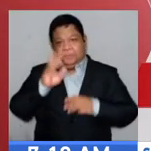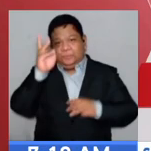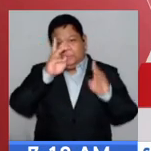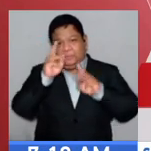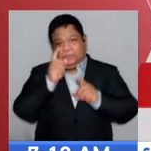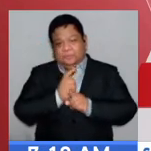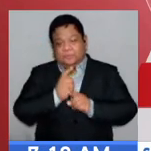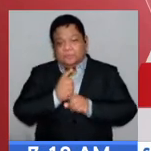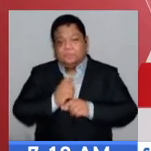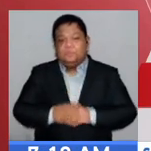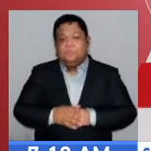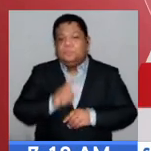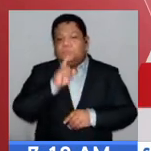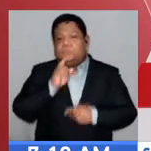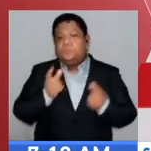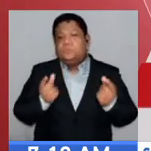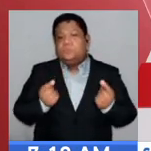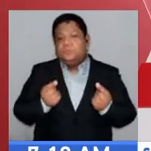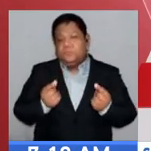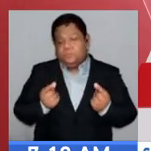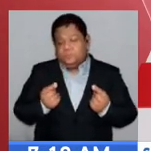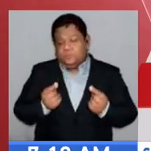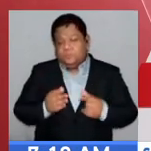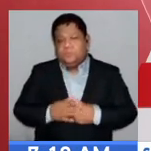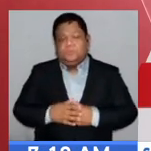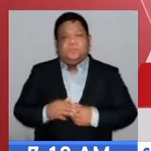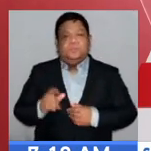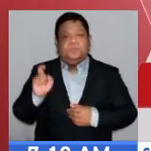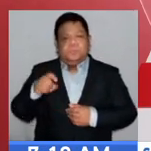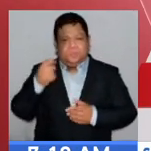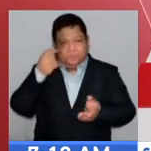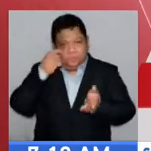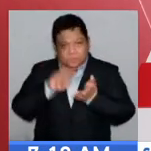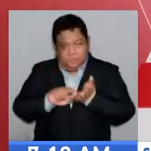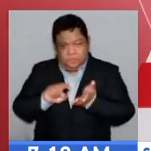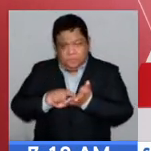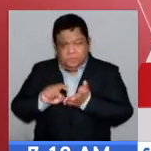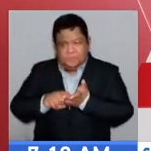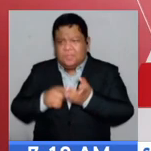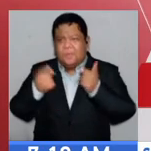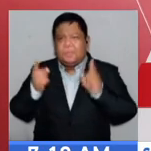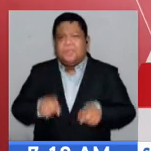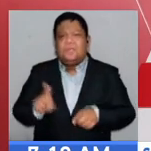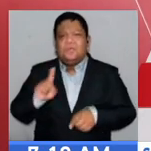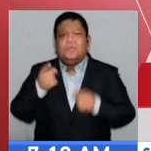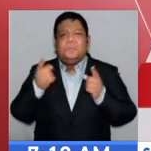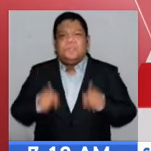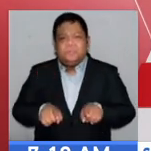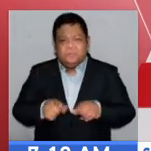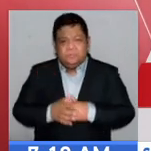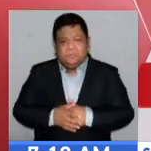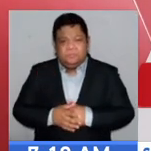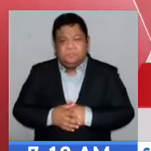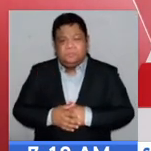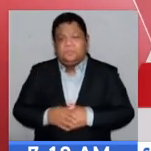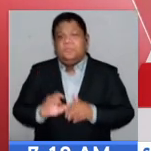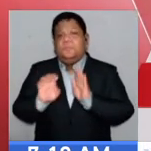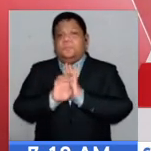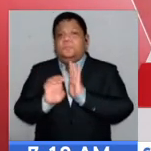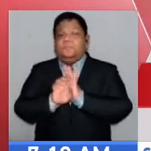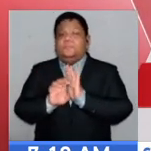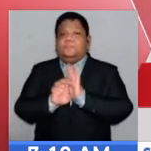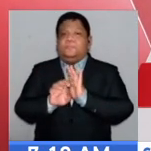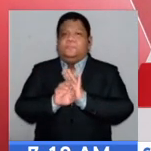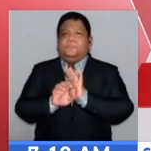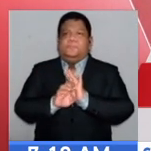dyan talaga, urgently, investigation. Anong nangyari, no? Ako halimbawa, maghahalos 7 dekada na